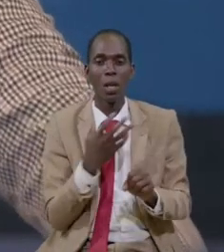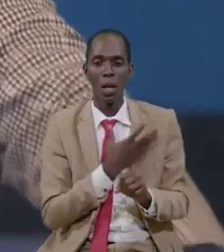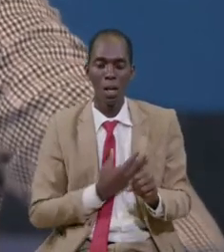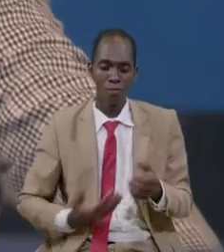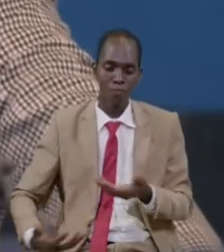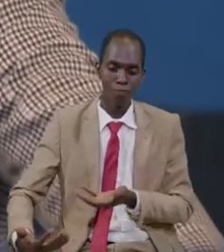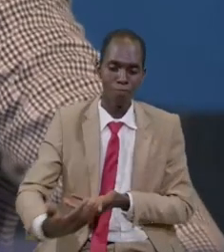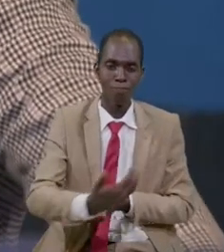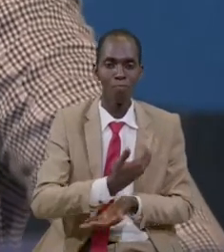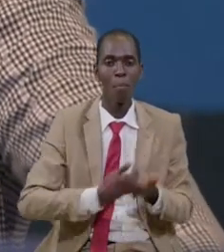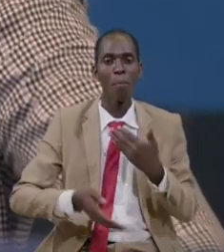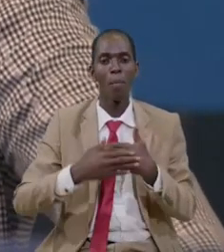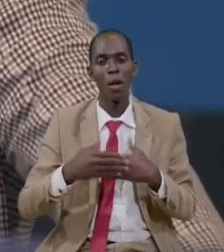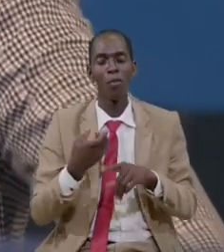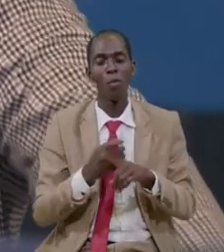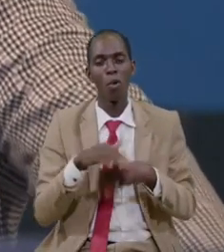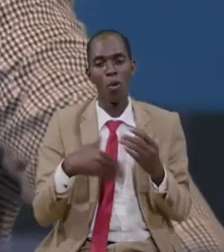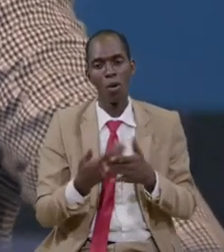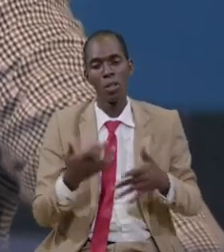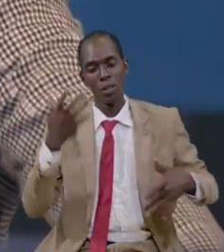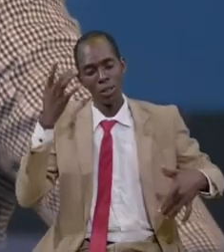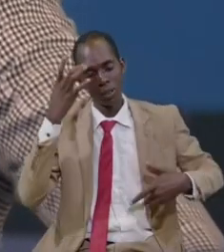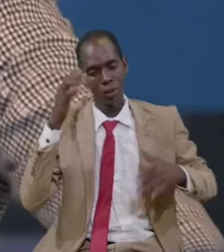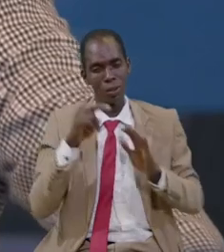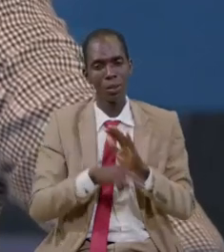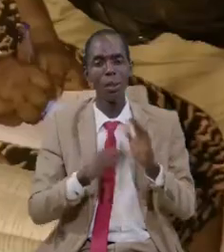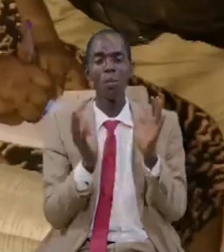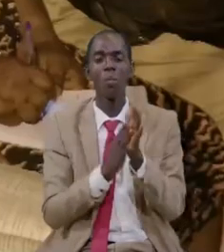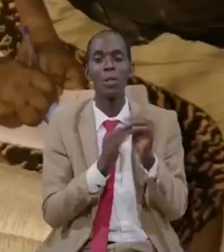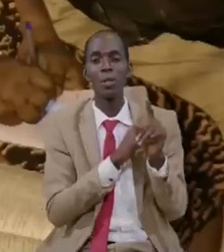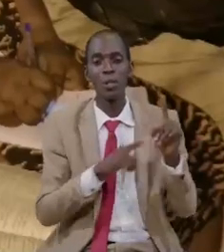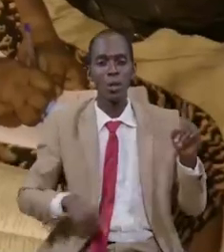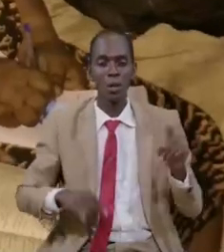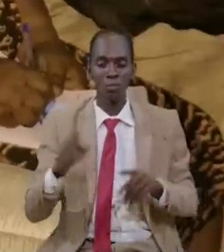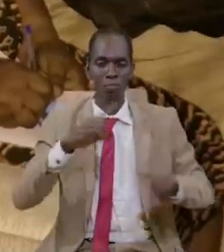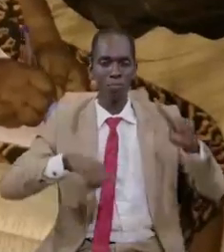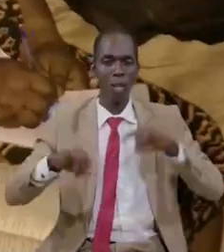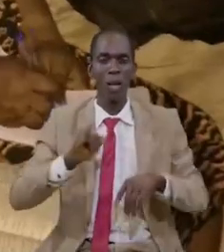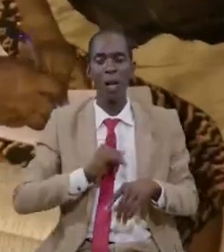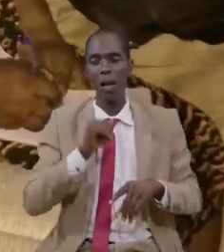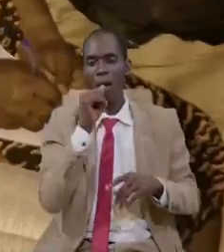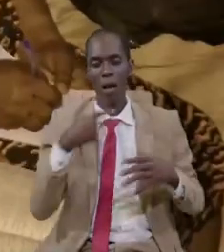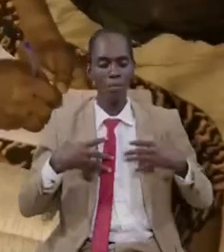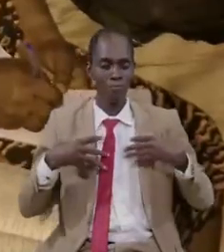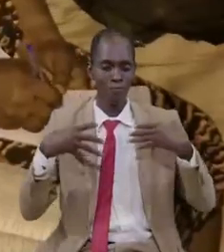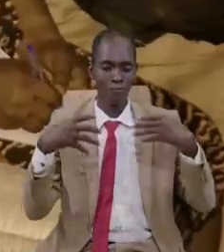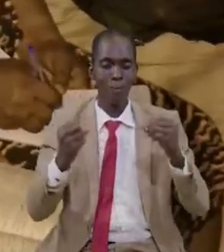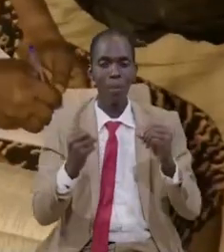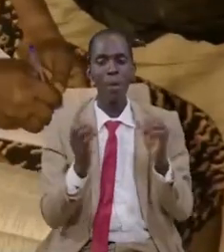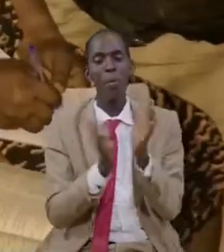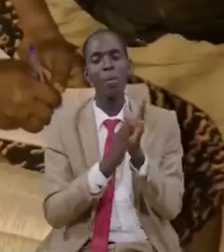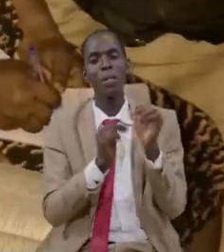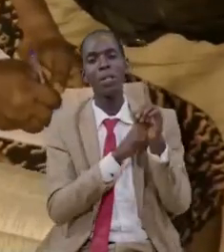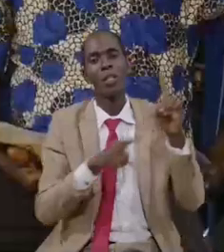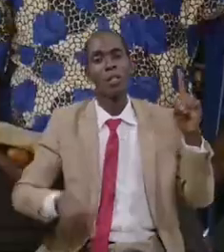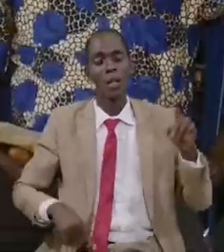toute maladie. Gloire à Dieu, je suis guéri. J'ai dit gloire à Dieu, je